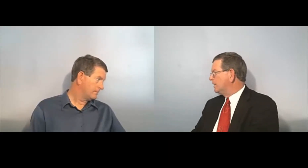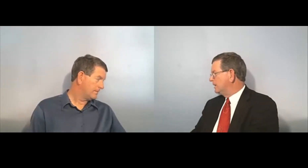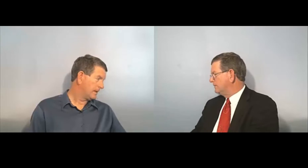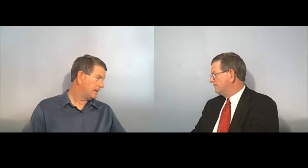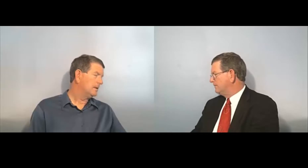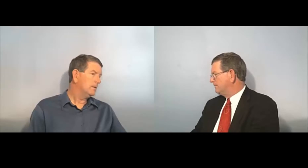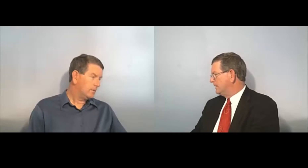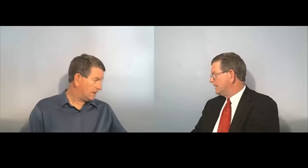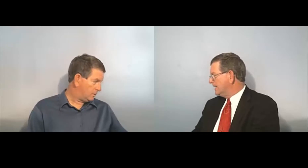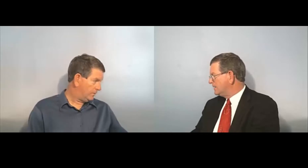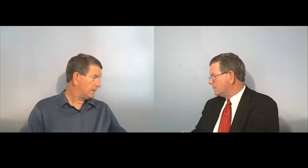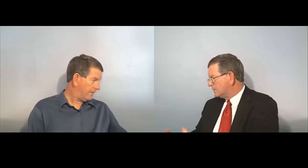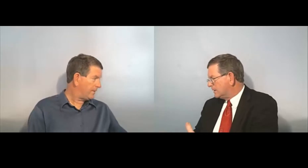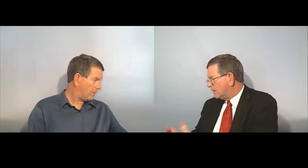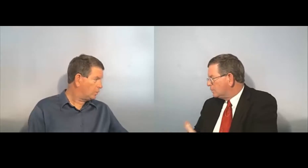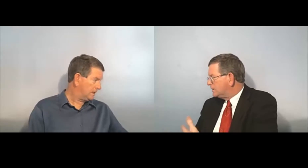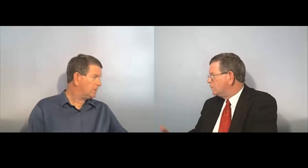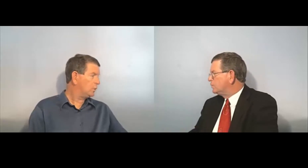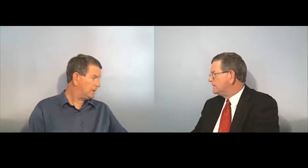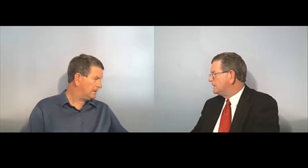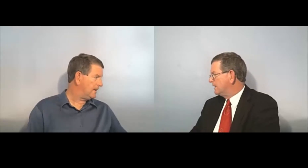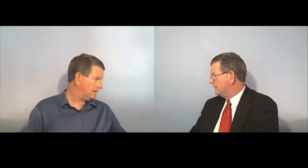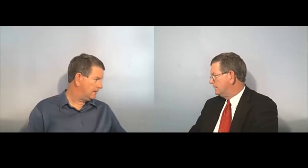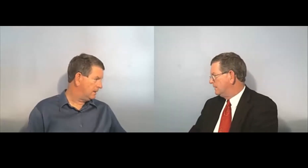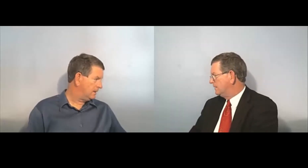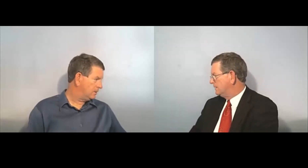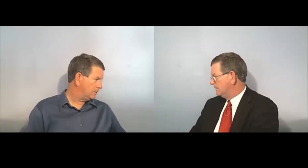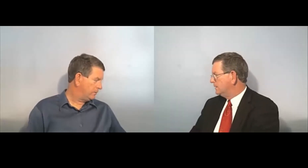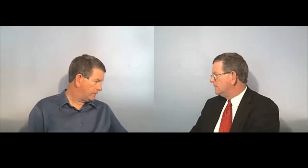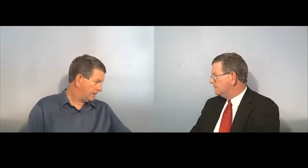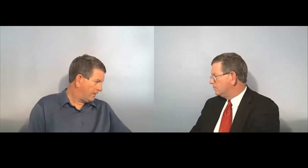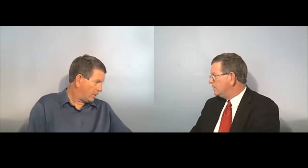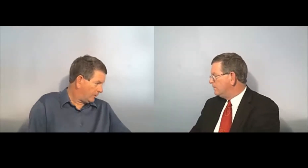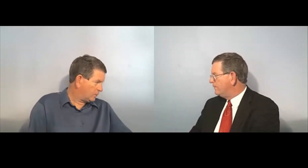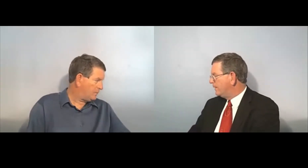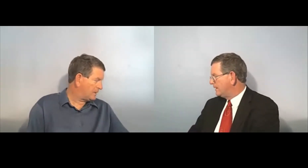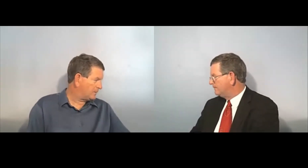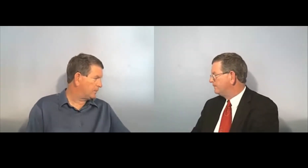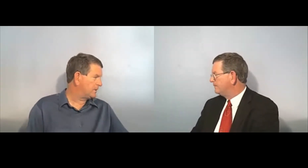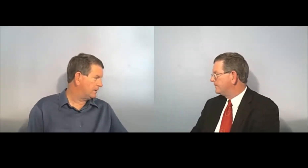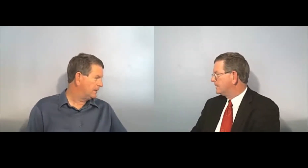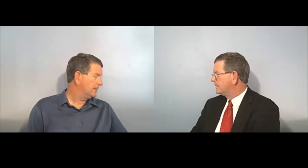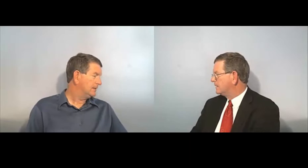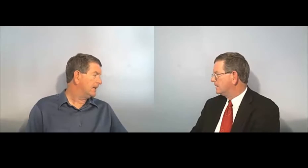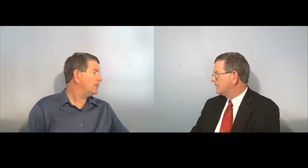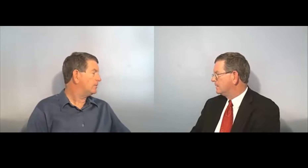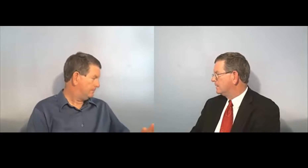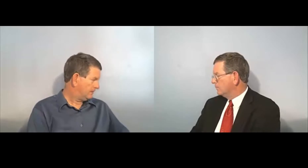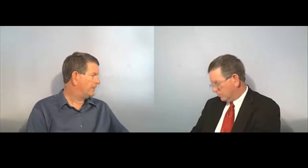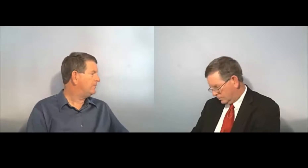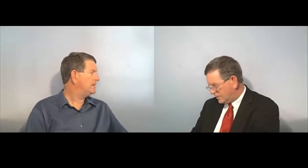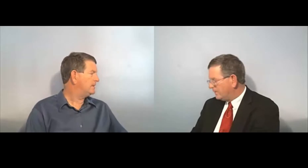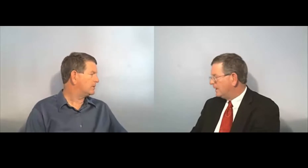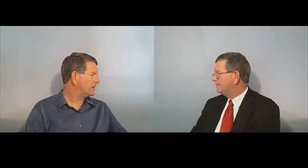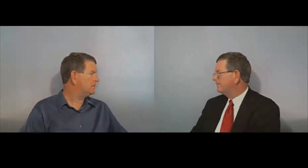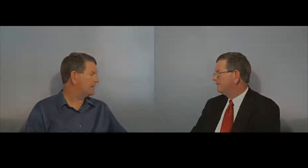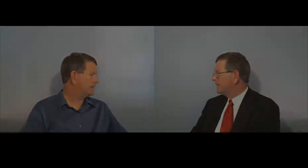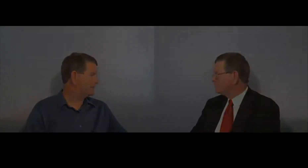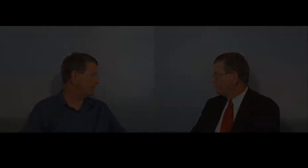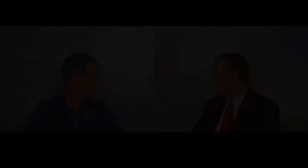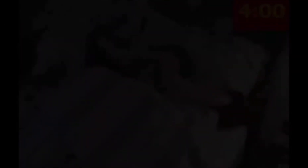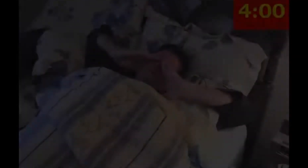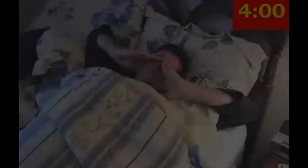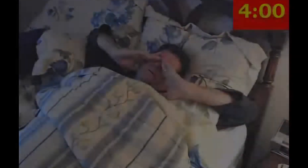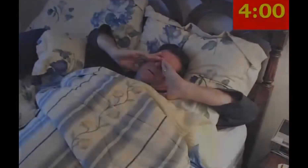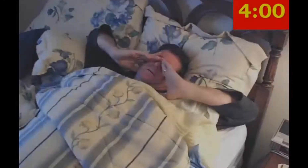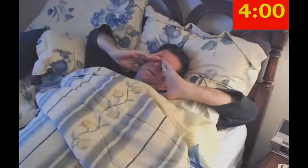emploi du temps? Ok, Quelle tu est veux savoir ta ma route? routine quotidienne? Tu veux savoir Oui, comment oui, je voilà. passe mon temps? D'accord, avec Oui, plaisir, voilà. je t'explique.